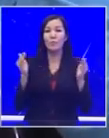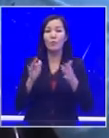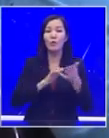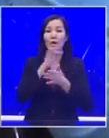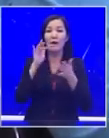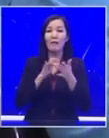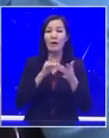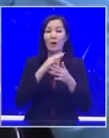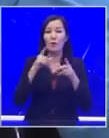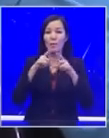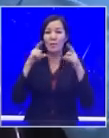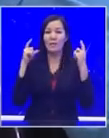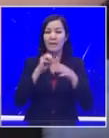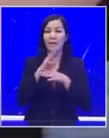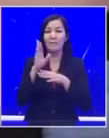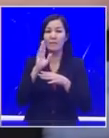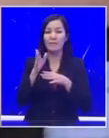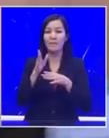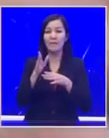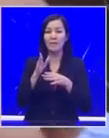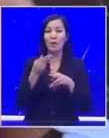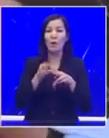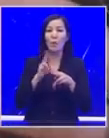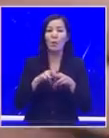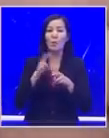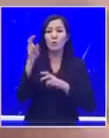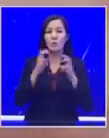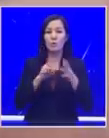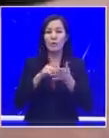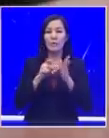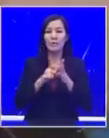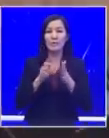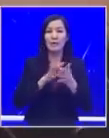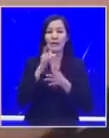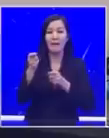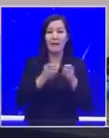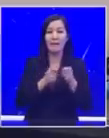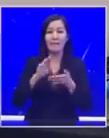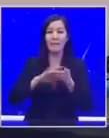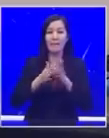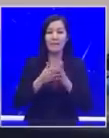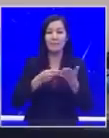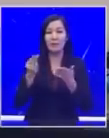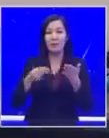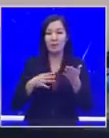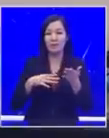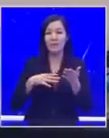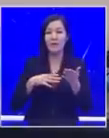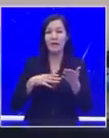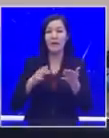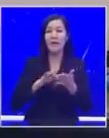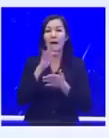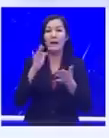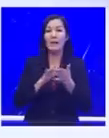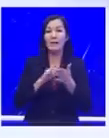тұрғындарын көбіреттік бетпердемен қамтамасыз етпек. Ол үшін өндіріс орны қала әкімдігімен арнайы келісім шарт жасасты. Енді Кенжелі қаласының